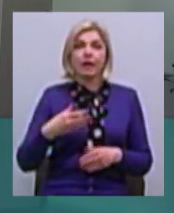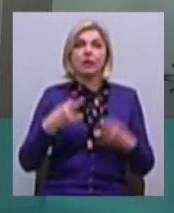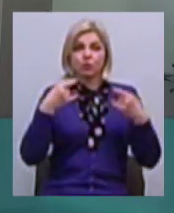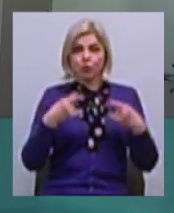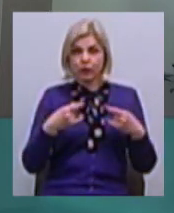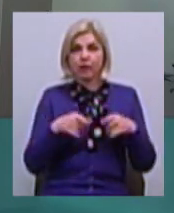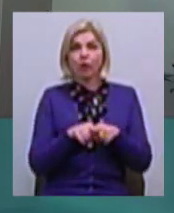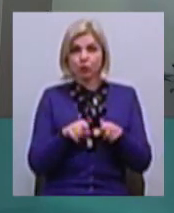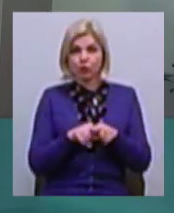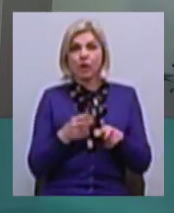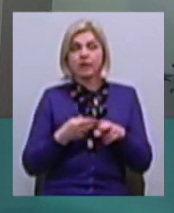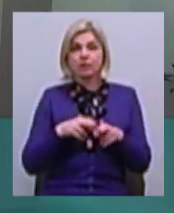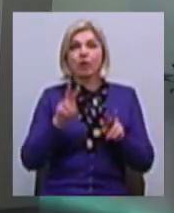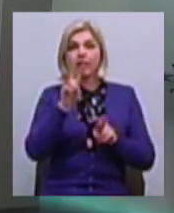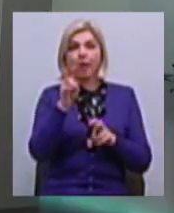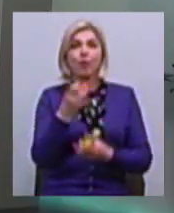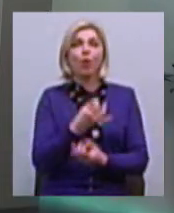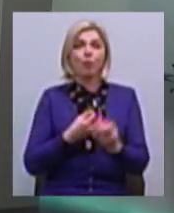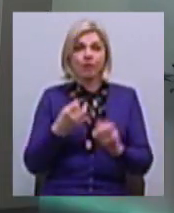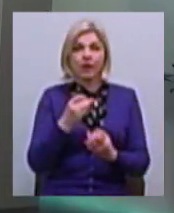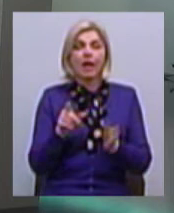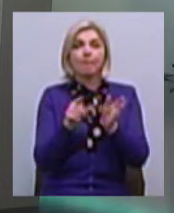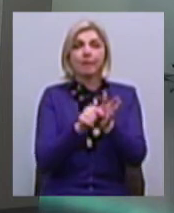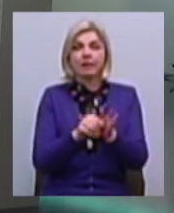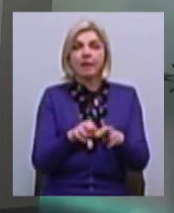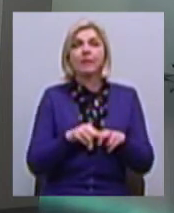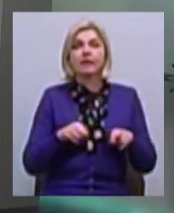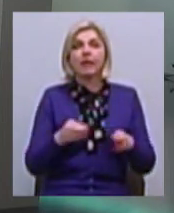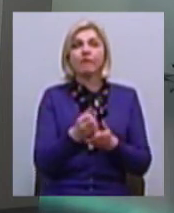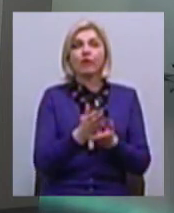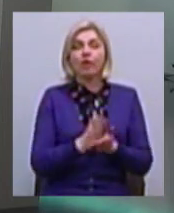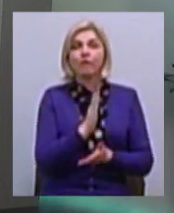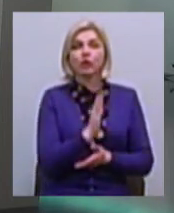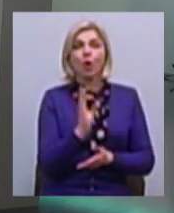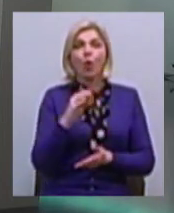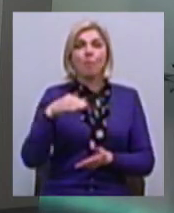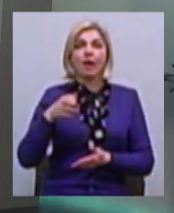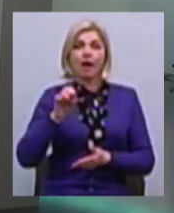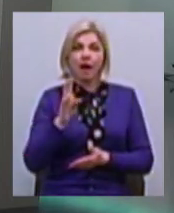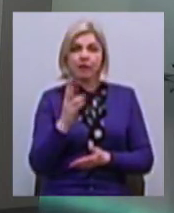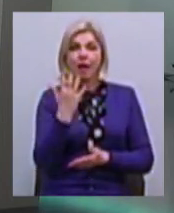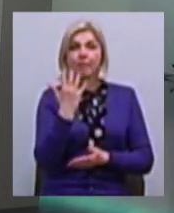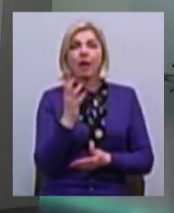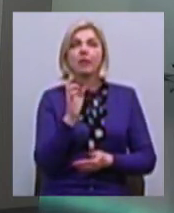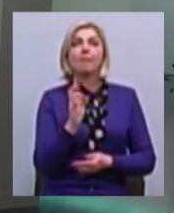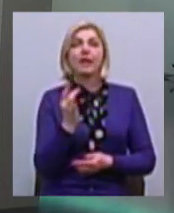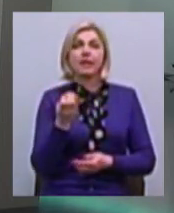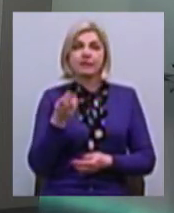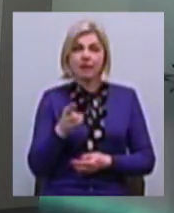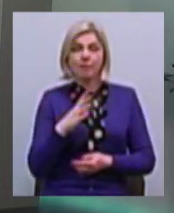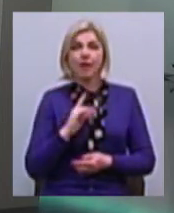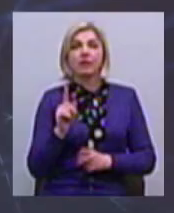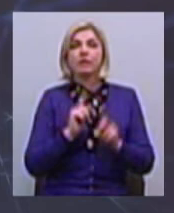само цю тему обговорювали із міністром інфраструктури України Володимиром Омеляном. 5 березня відбулось перше